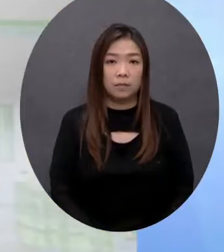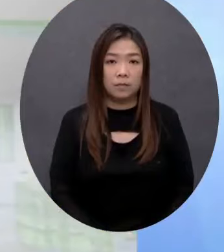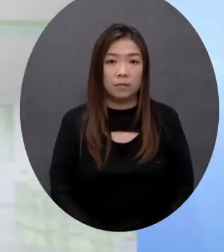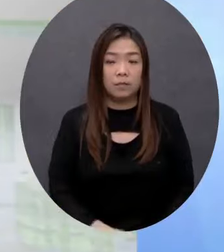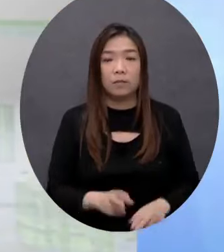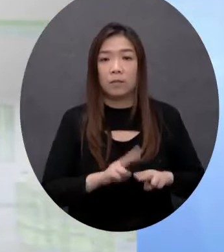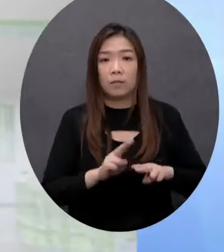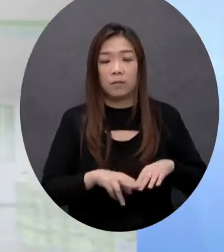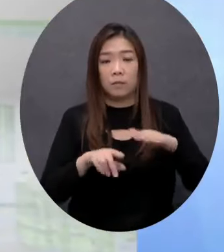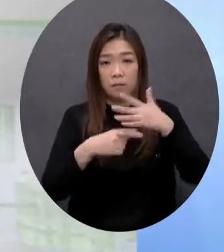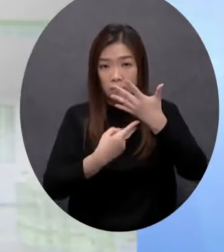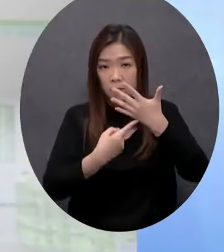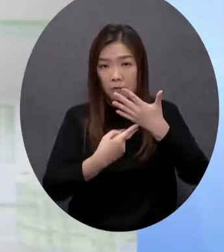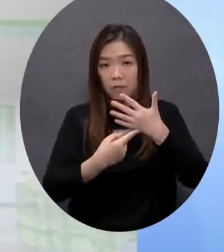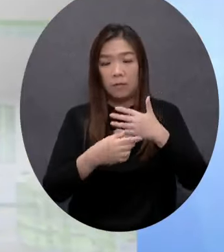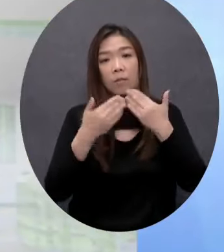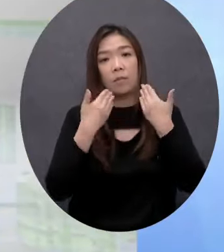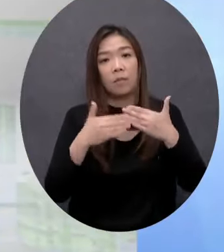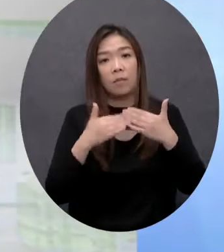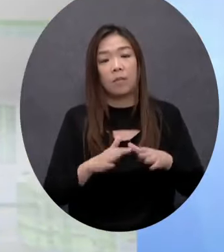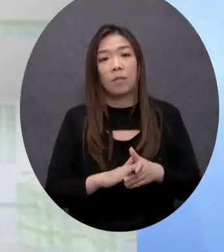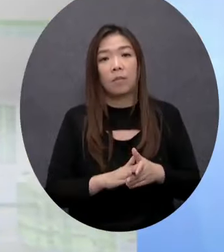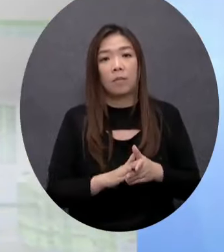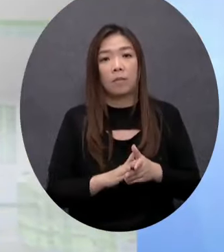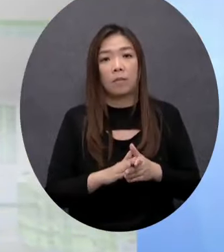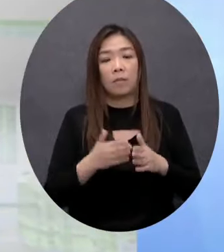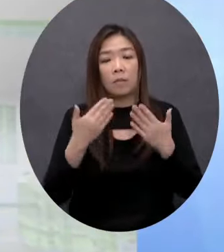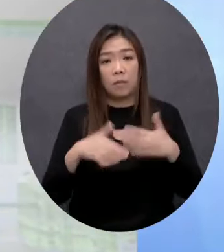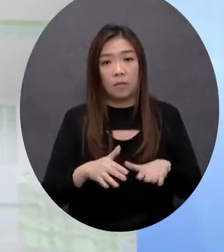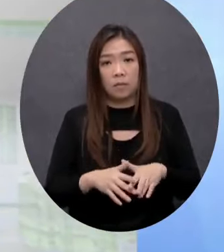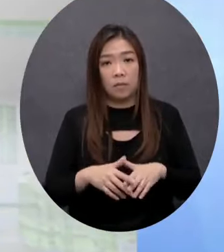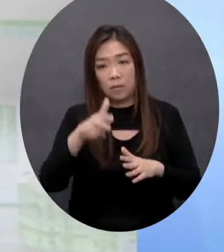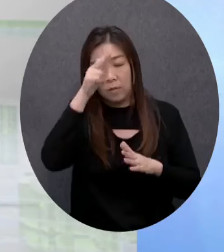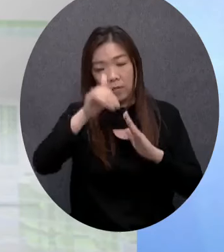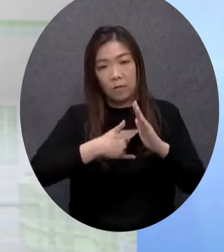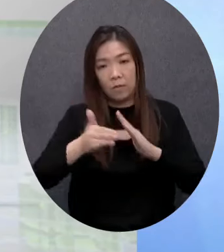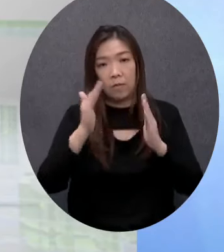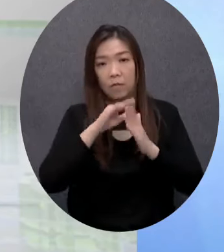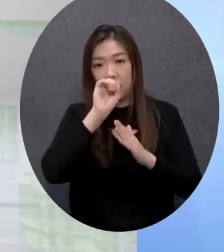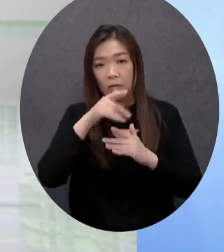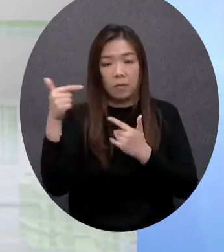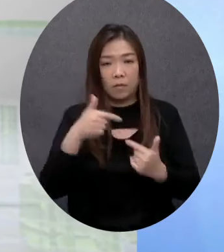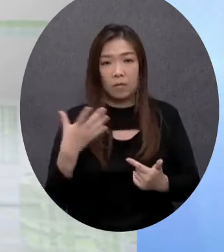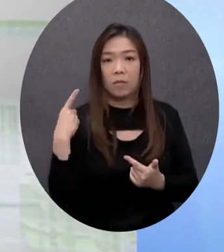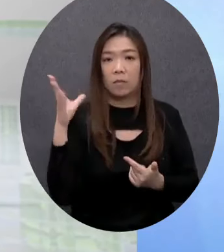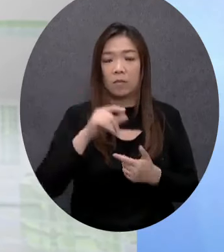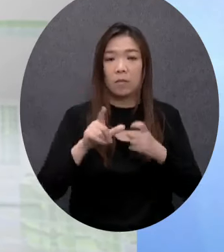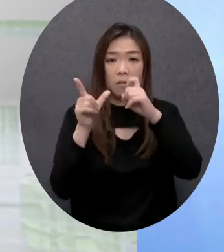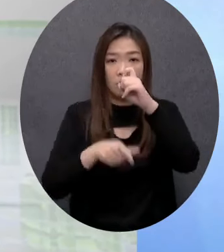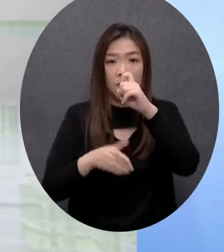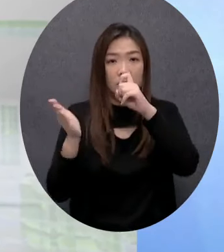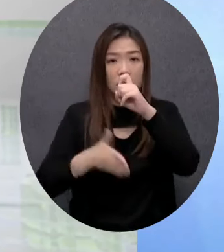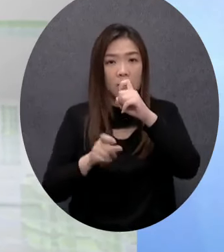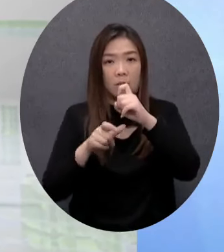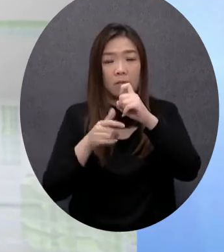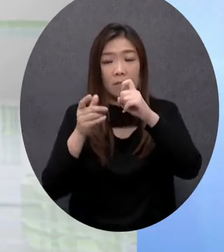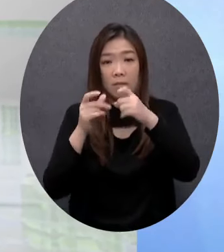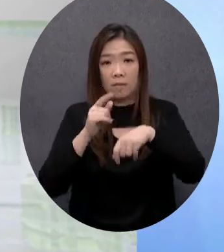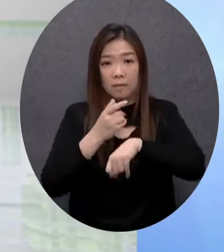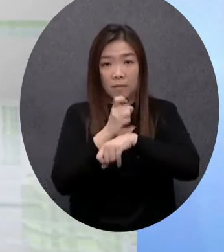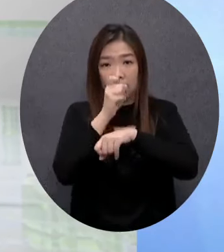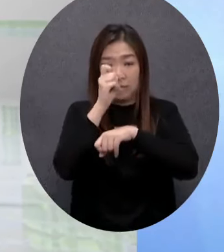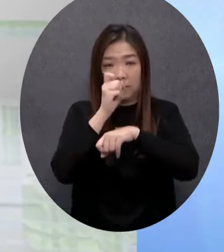内地五一黄金周假期结束，入境处话，截至寻晚9点，累计有大约76万人次的内地